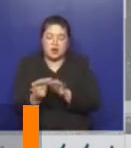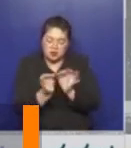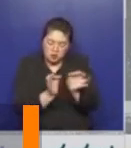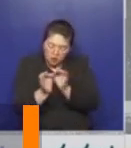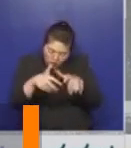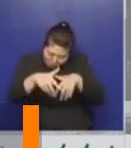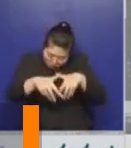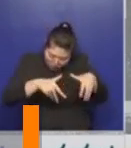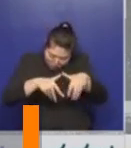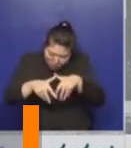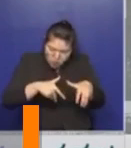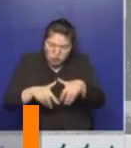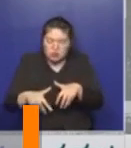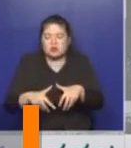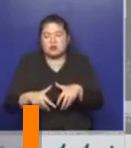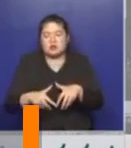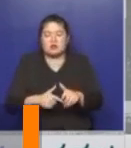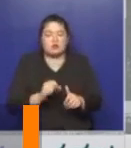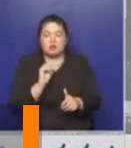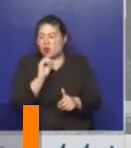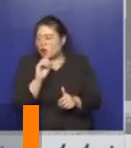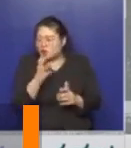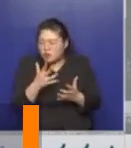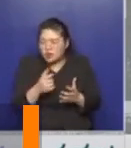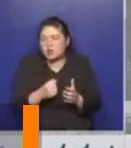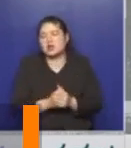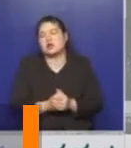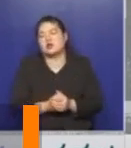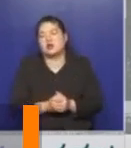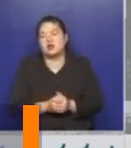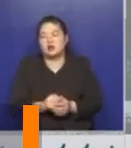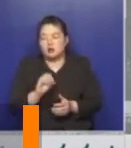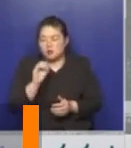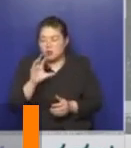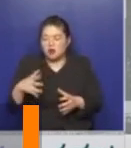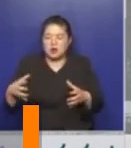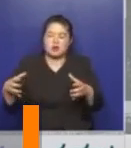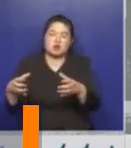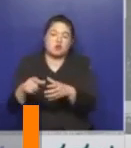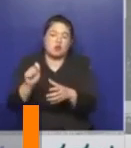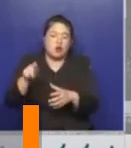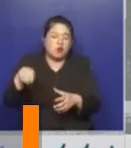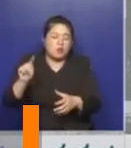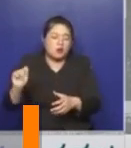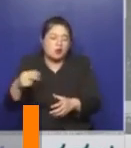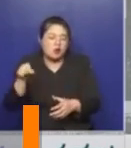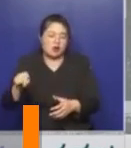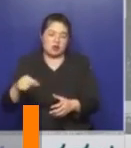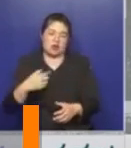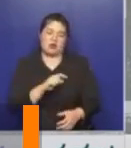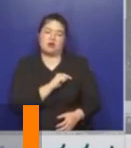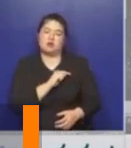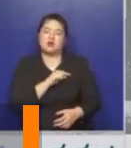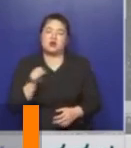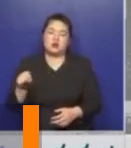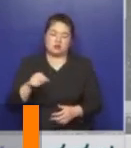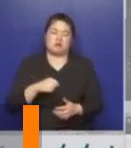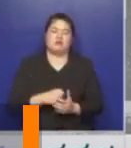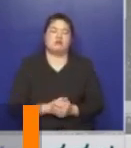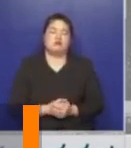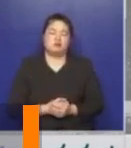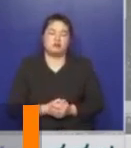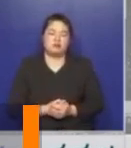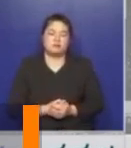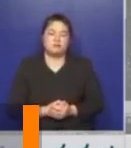ชนก็โยนให้กับท้องถิ่นการปฏิรูปครับขององค์กรปกครองส่วนท้องถิ่นผม